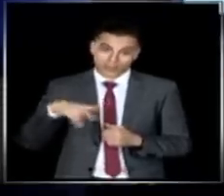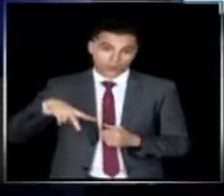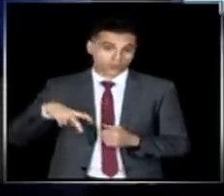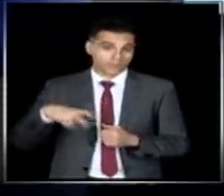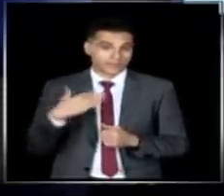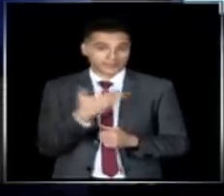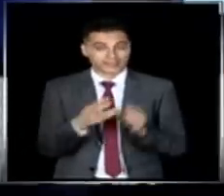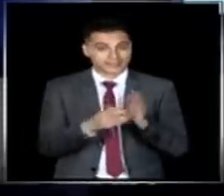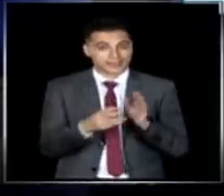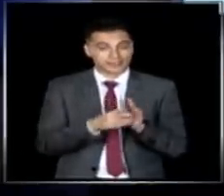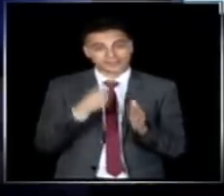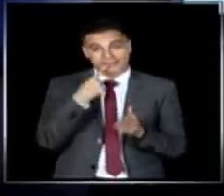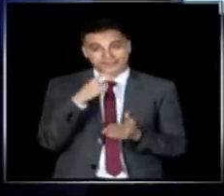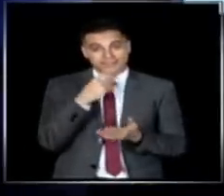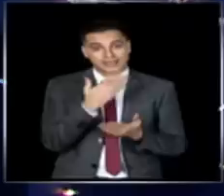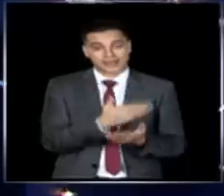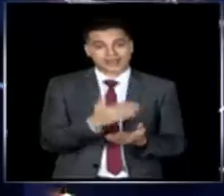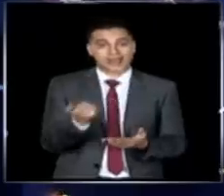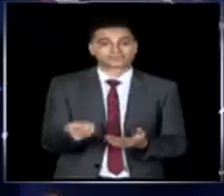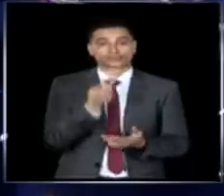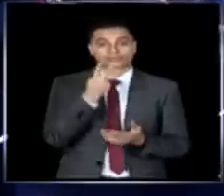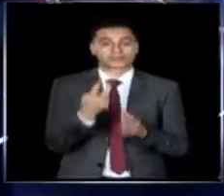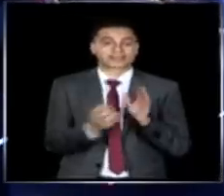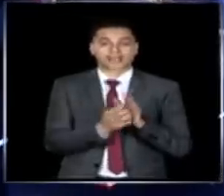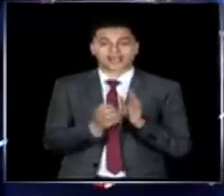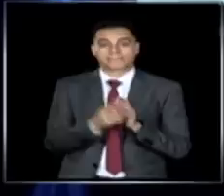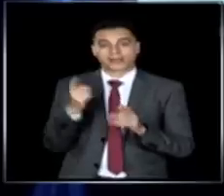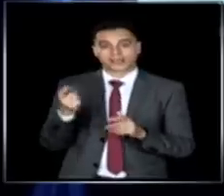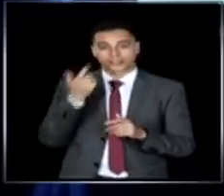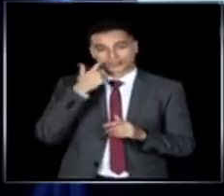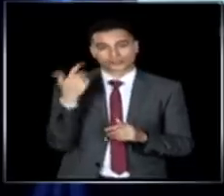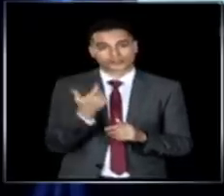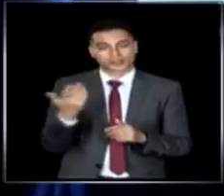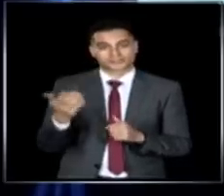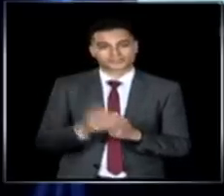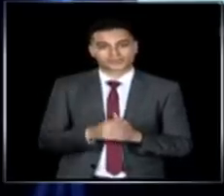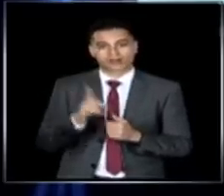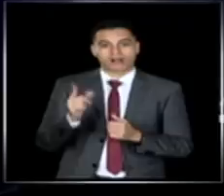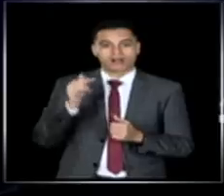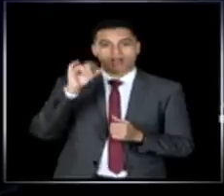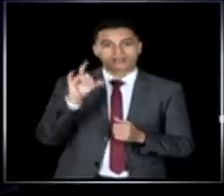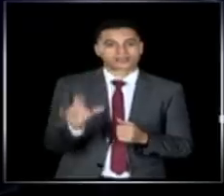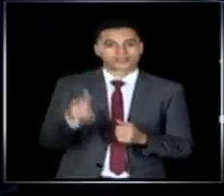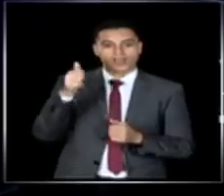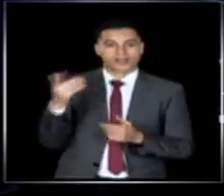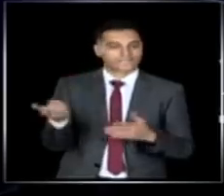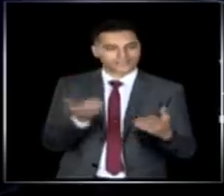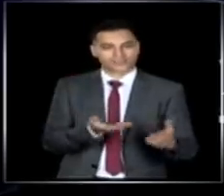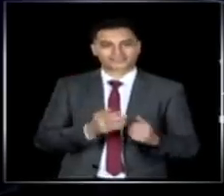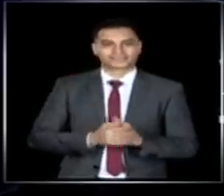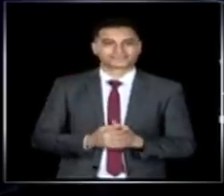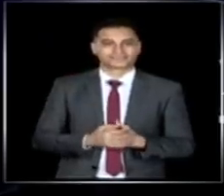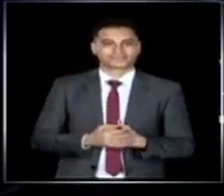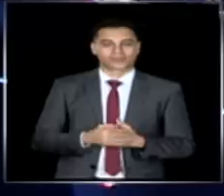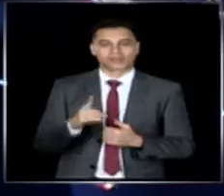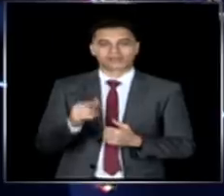180 جامعة اسكندرية، 75 جامعة عين شمس. رانيا، تفضلي يا رانيا.